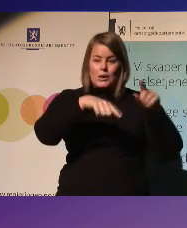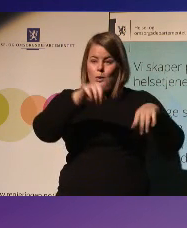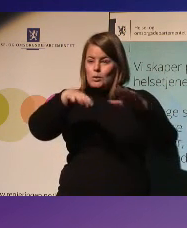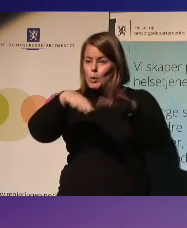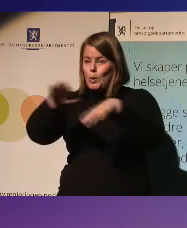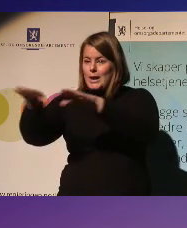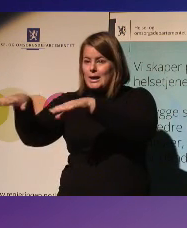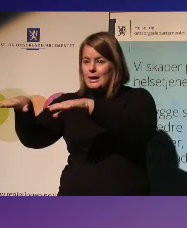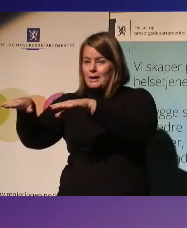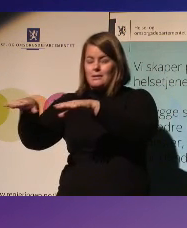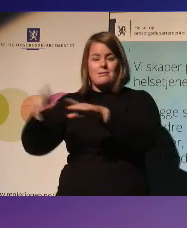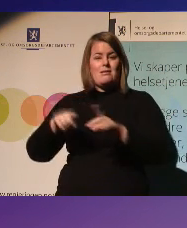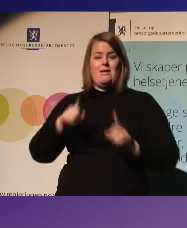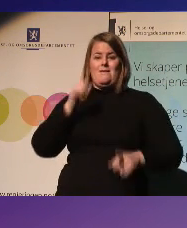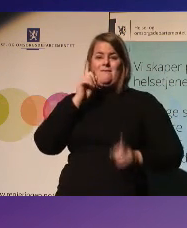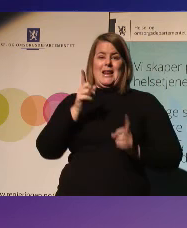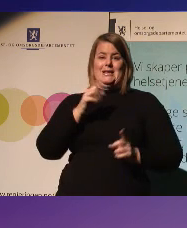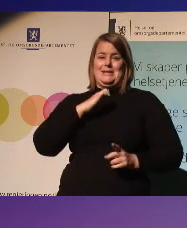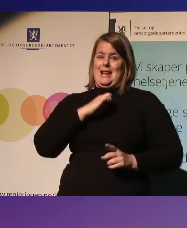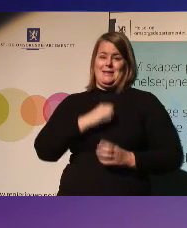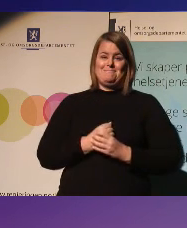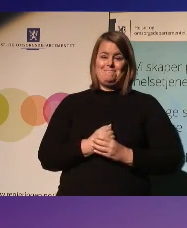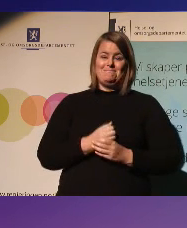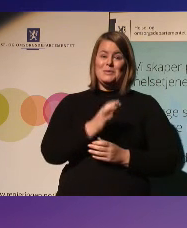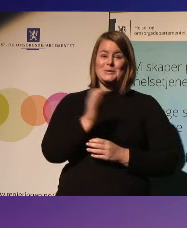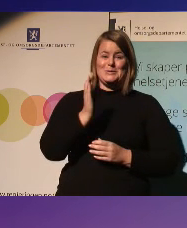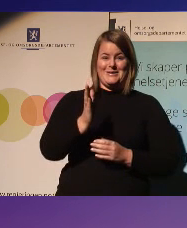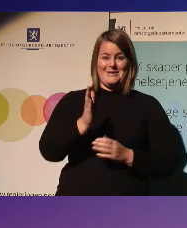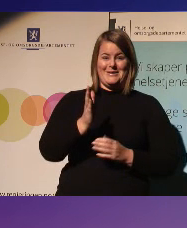Det kan vi ikke være bekjent av. Tusen takk for meg.